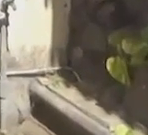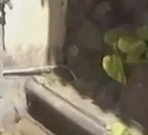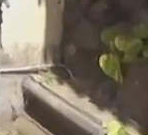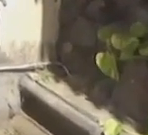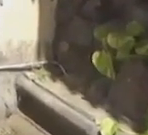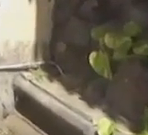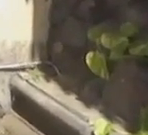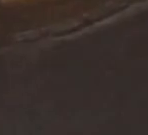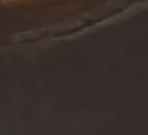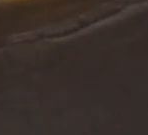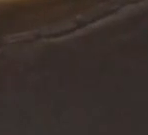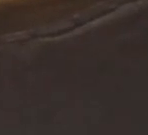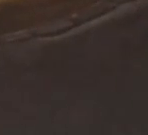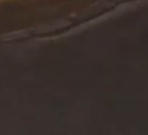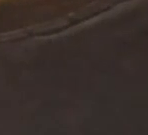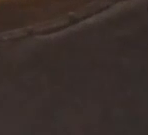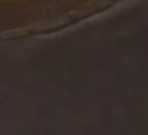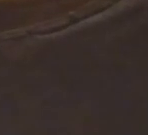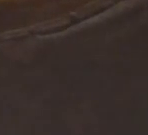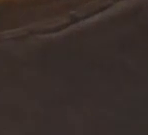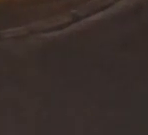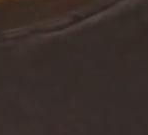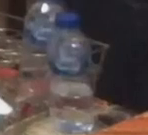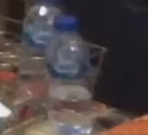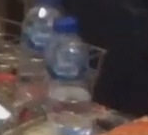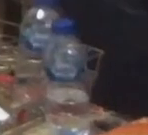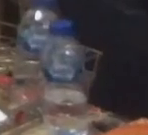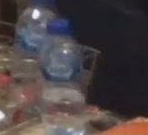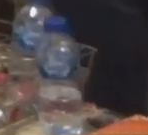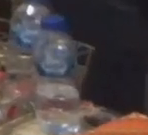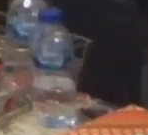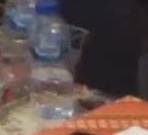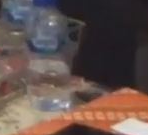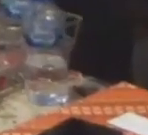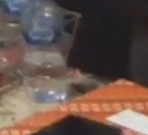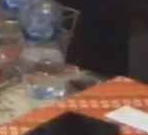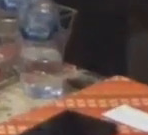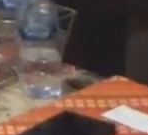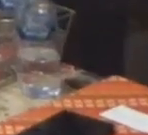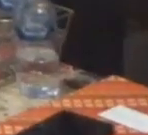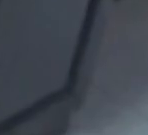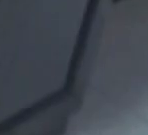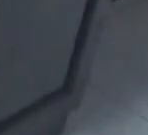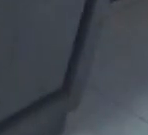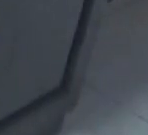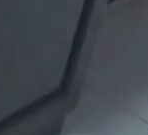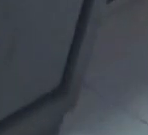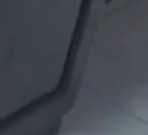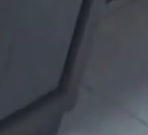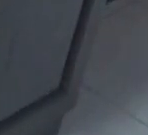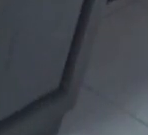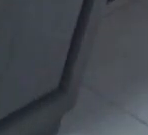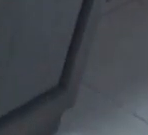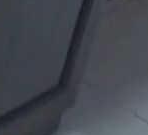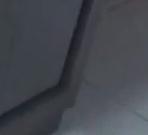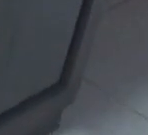bulan Oktober. Kepala sekolah beralasan, rencana pengadaan AC telah disepakati dalam rapat komite orang tua siswa baru pada